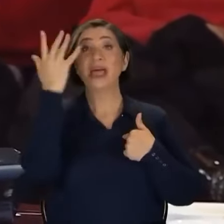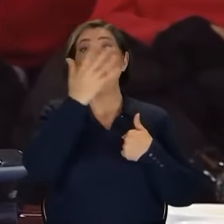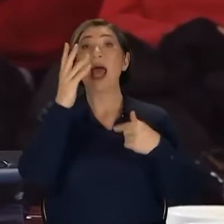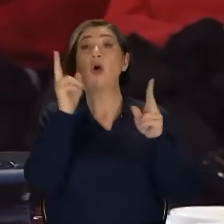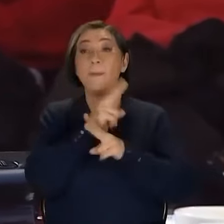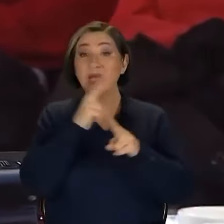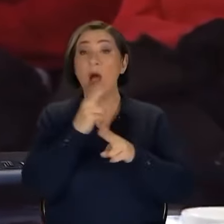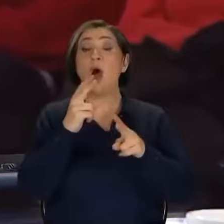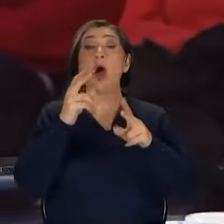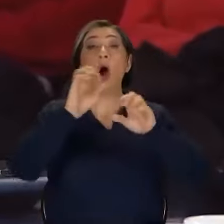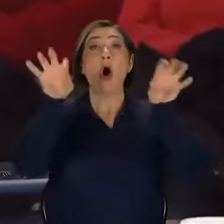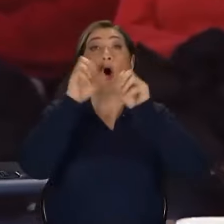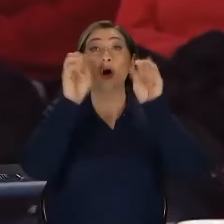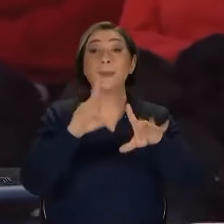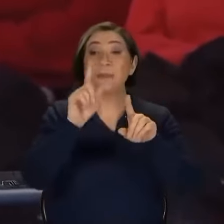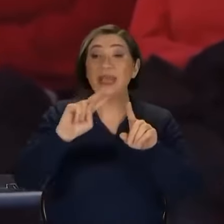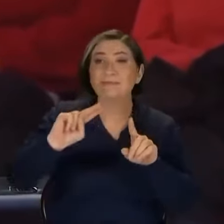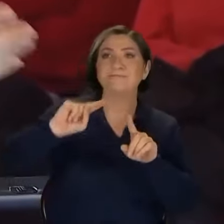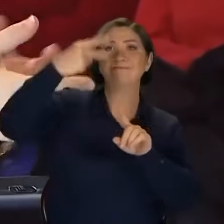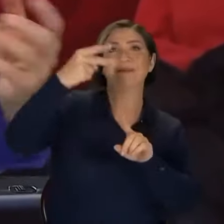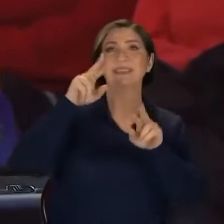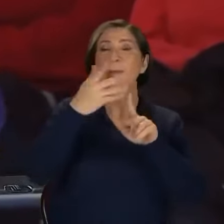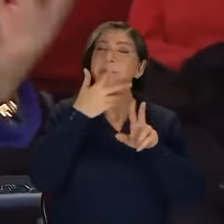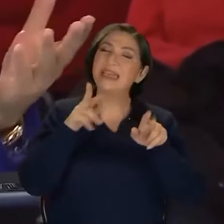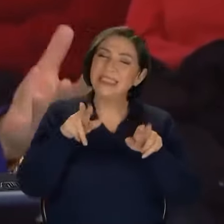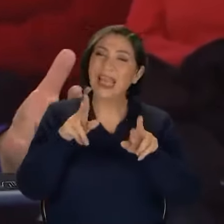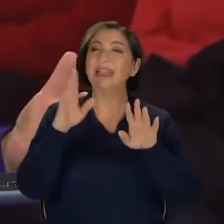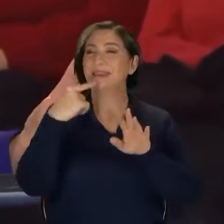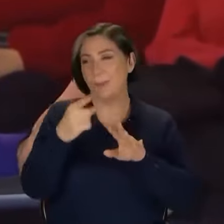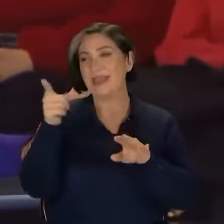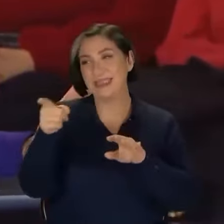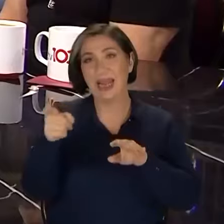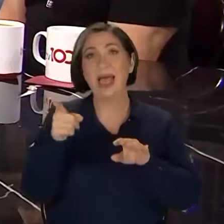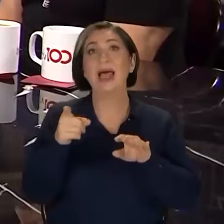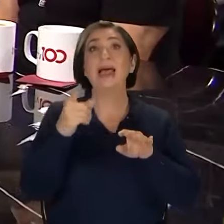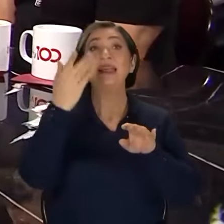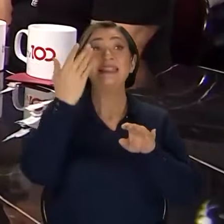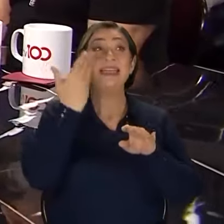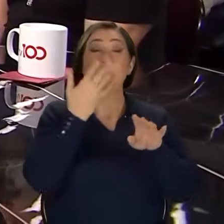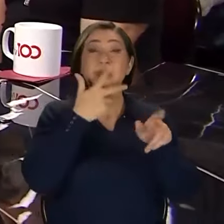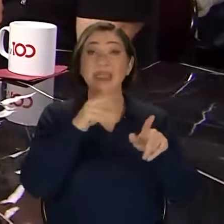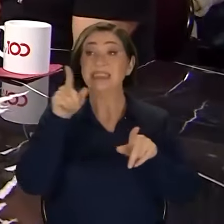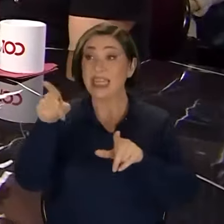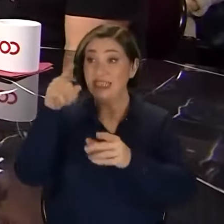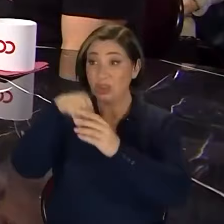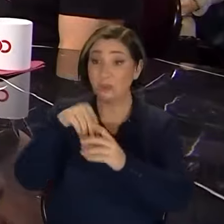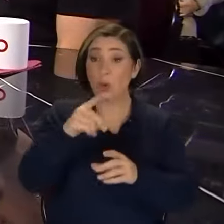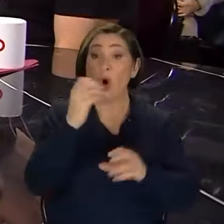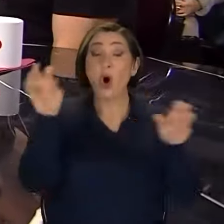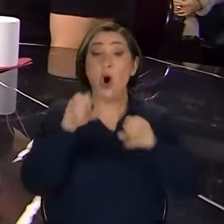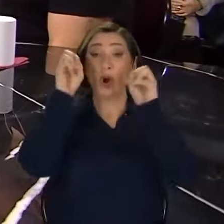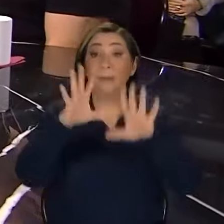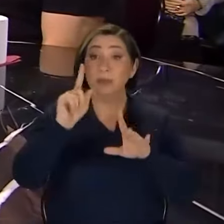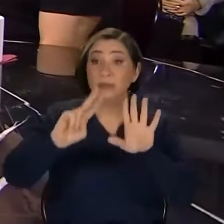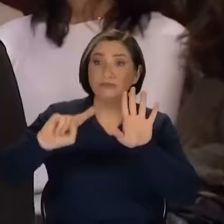komikleri hokkabazın bir ilerisi gibi ona benzeyen Tabii senin için benzeyen demek seyirciye benzeyen diyorsun ama senin açından Bu hokkabazın